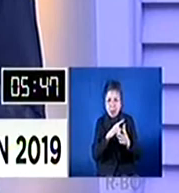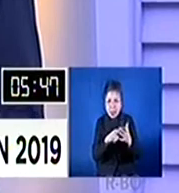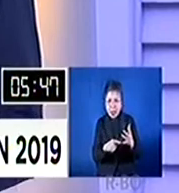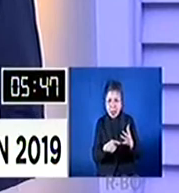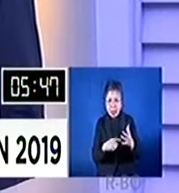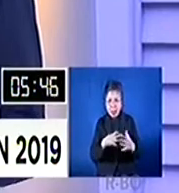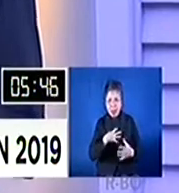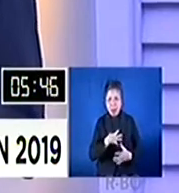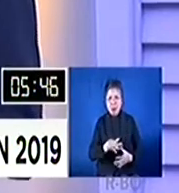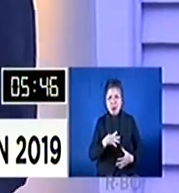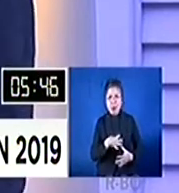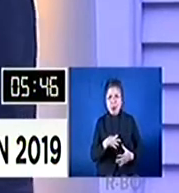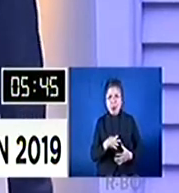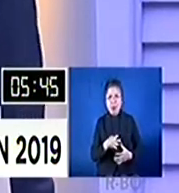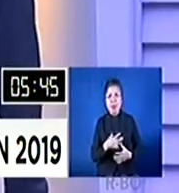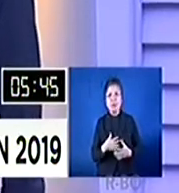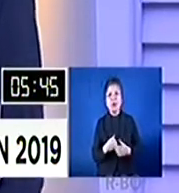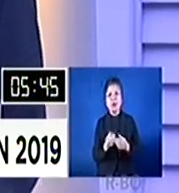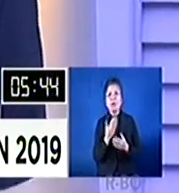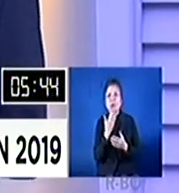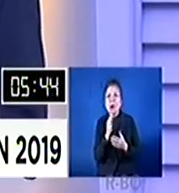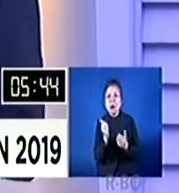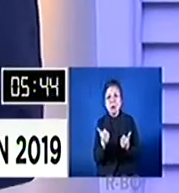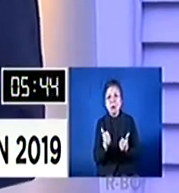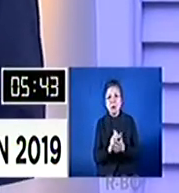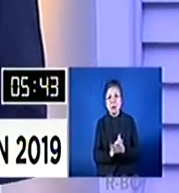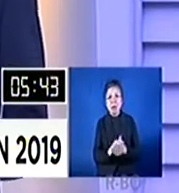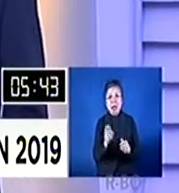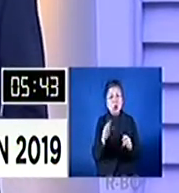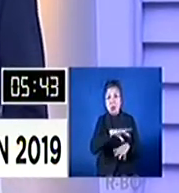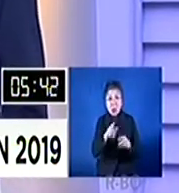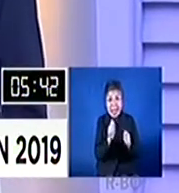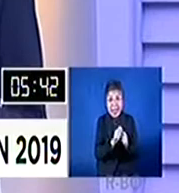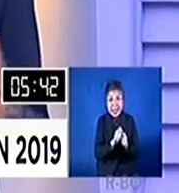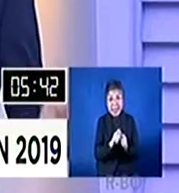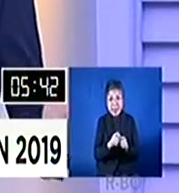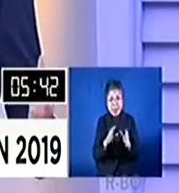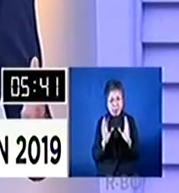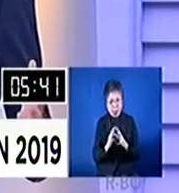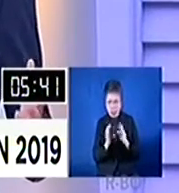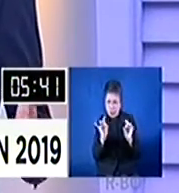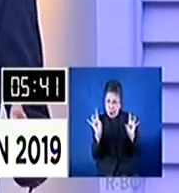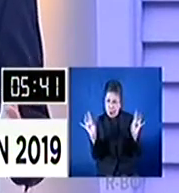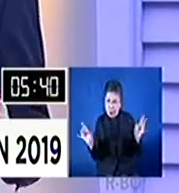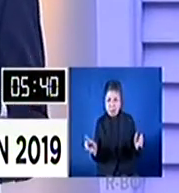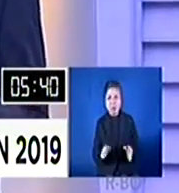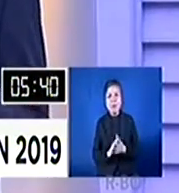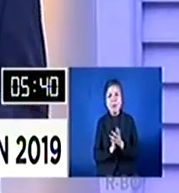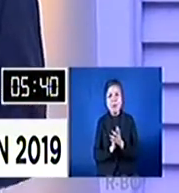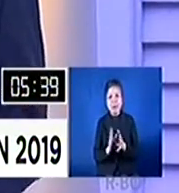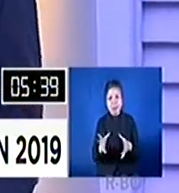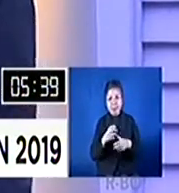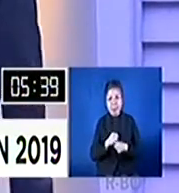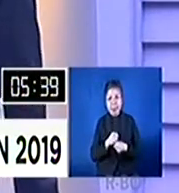berbudi pekerti, dan berakhlakul karimah. Instrumen-instrumen tersebut banyak sekali yang bisa dipakai, dan